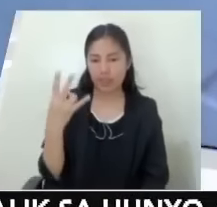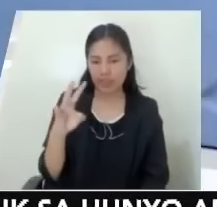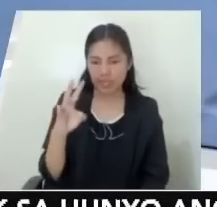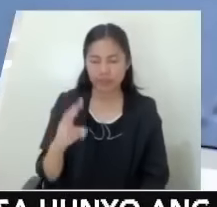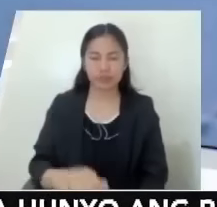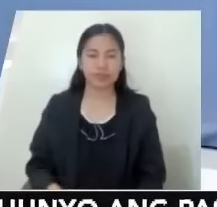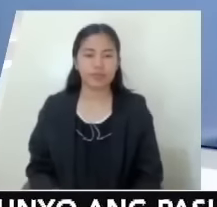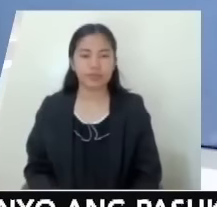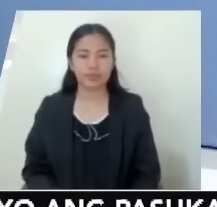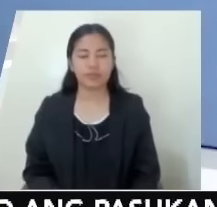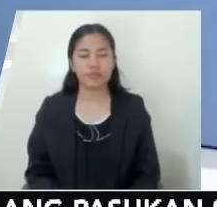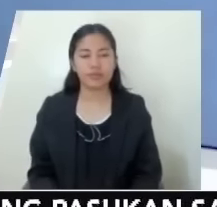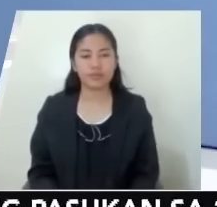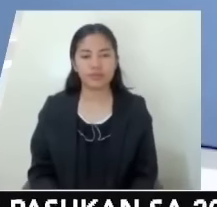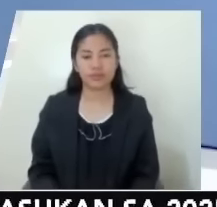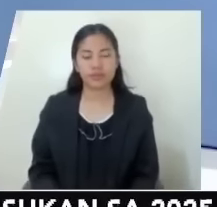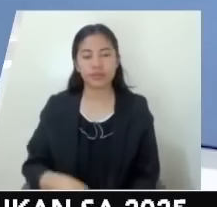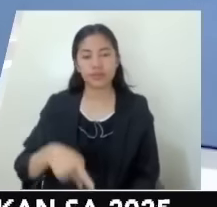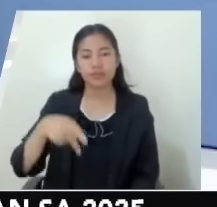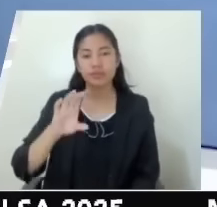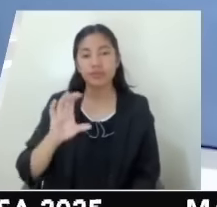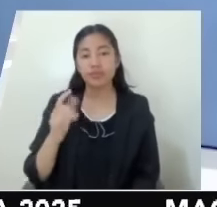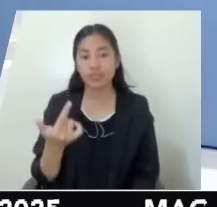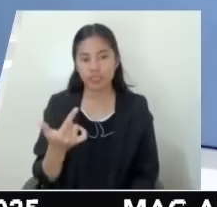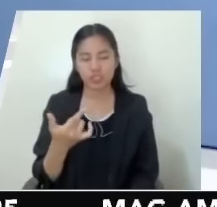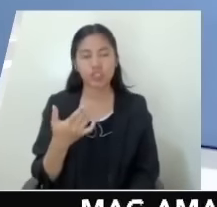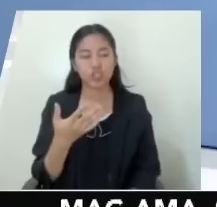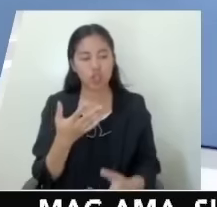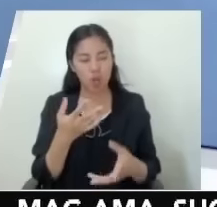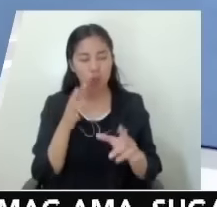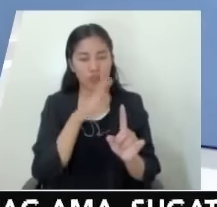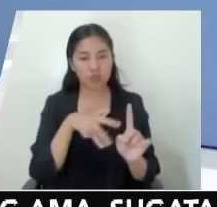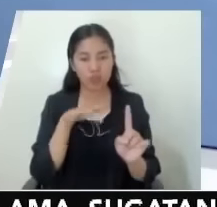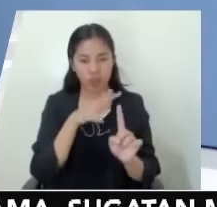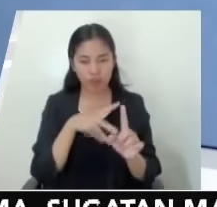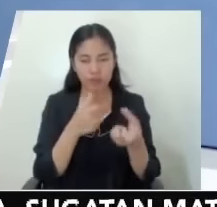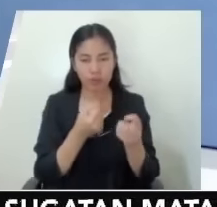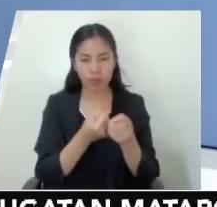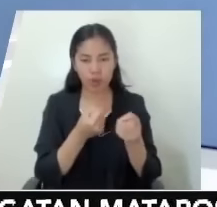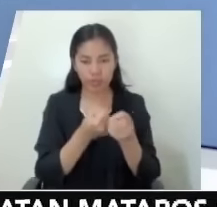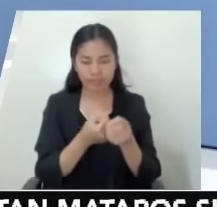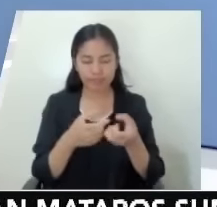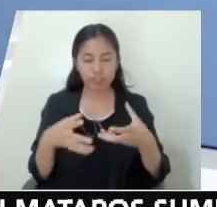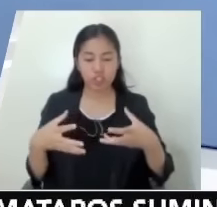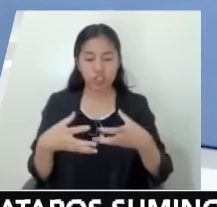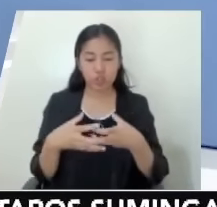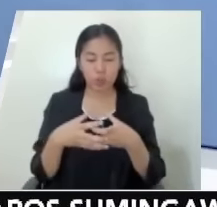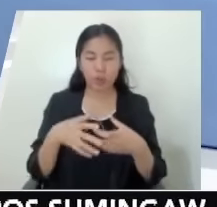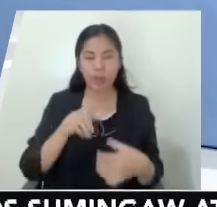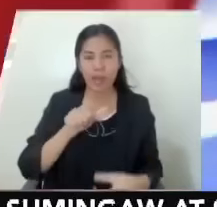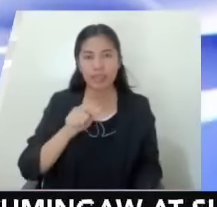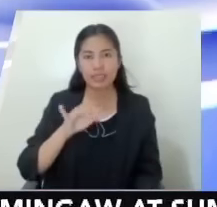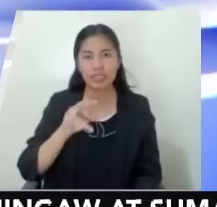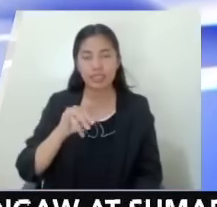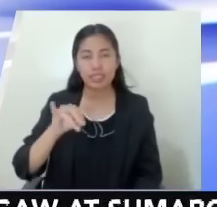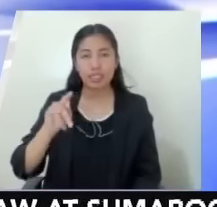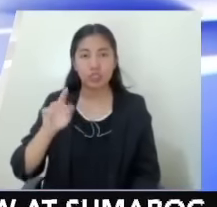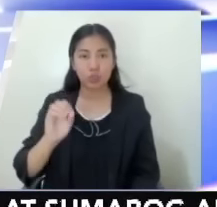Nakamonitor naman ang Philippine Coast Guard sa paglalayag ng atin ito civilian mission sa Panatag Shoal. At may ulat on the spot si Joseph